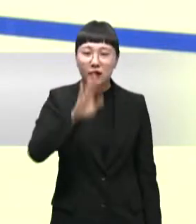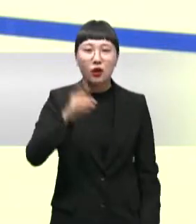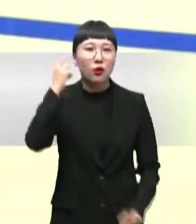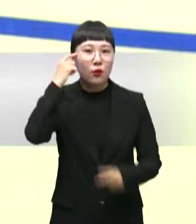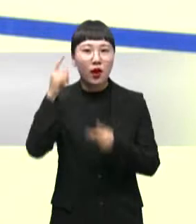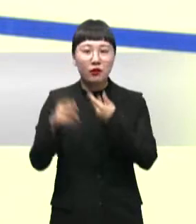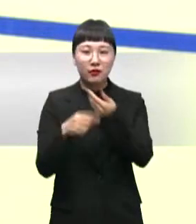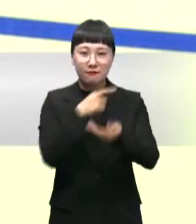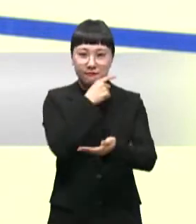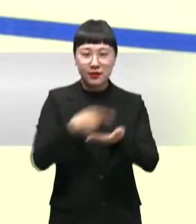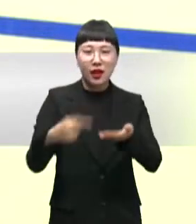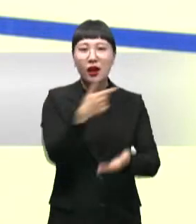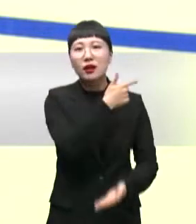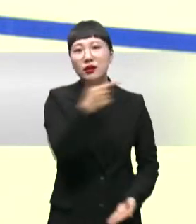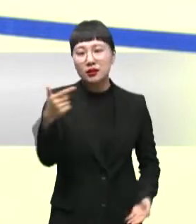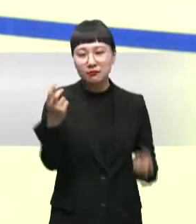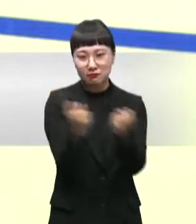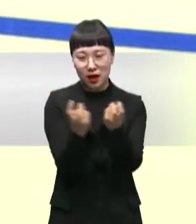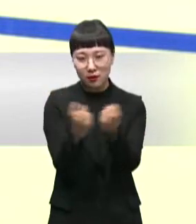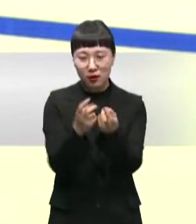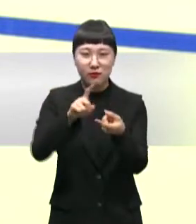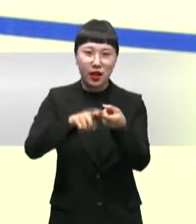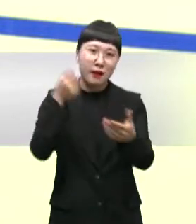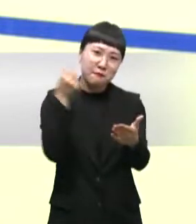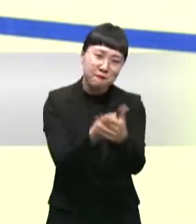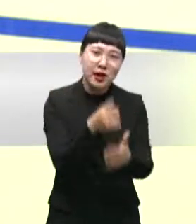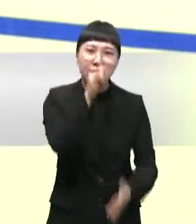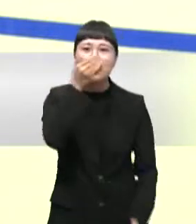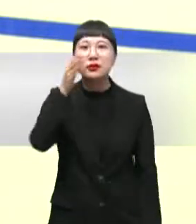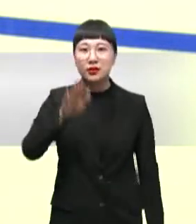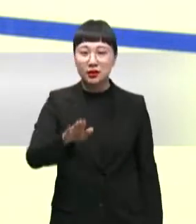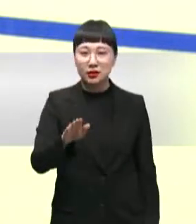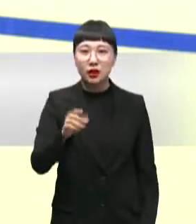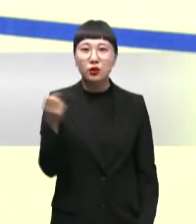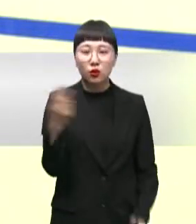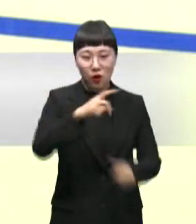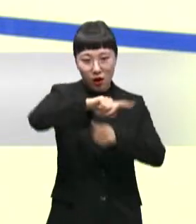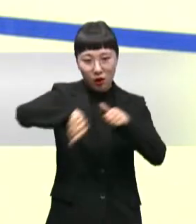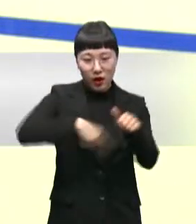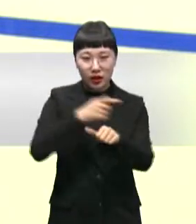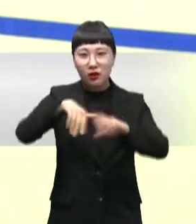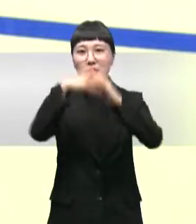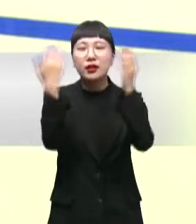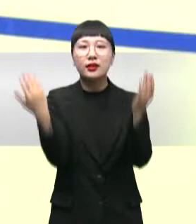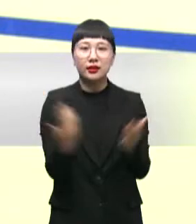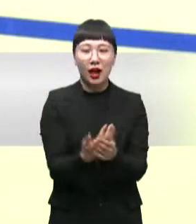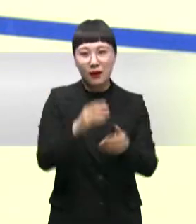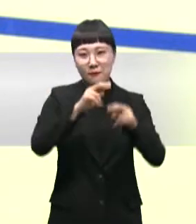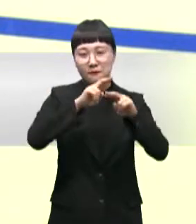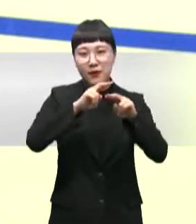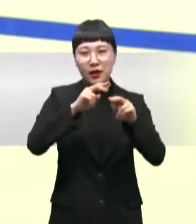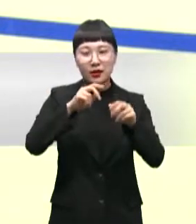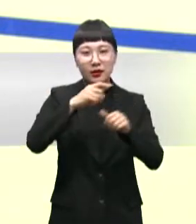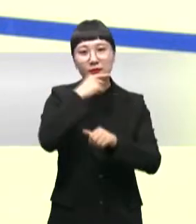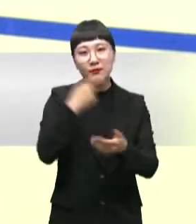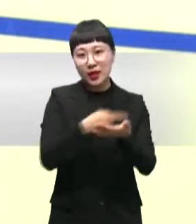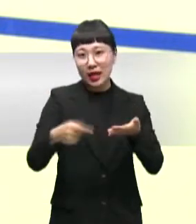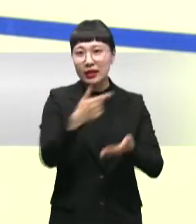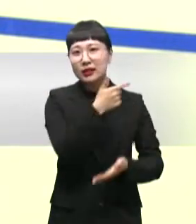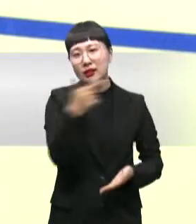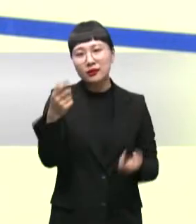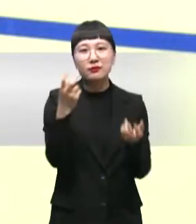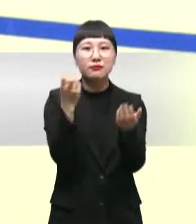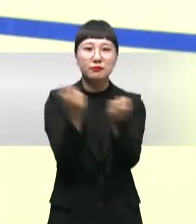가는 일환으로 했는지, 람사르 습지를 전부 전면 파괴시키는 일환으로 했는지 우리 주민들은